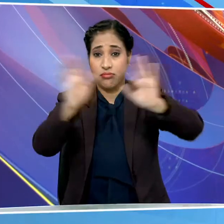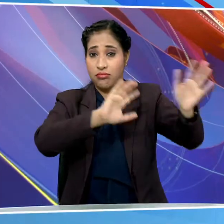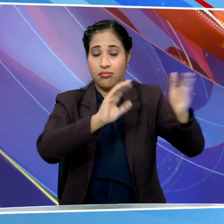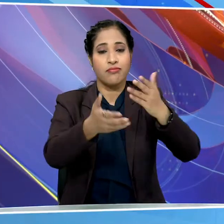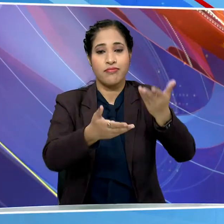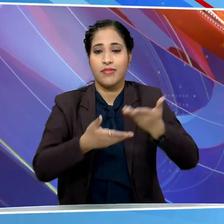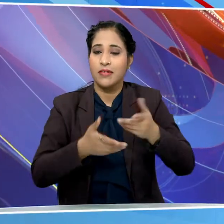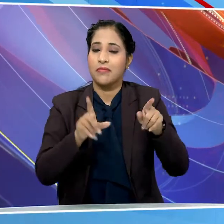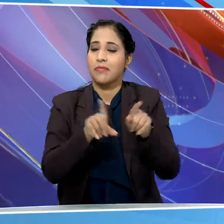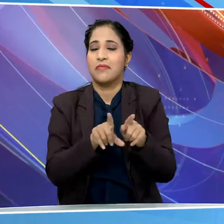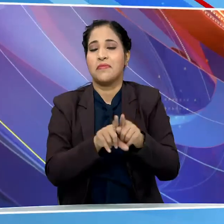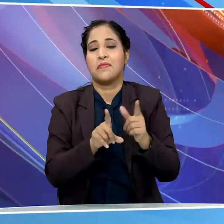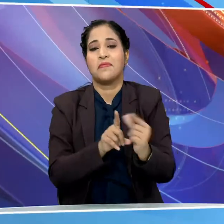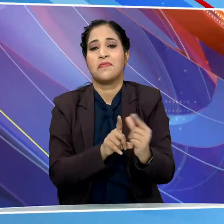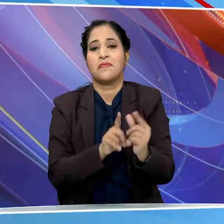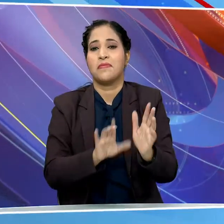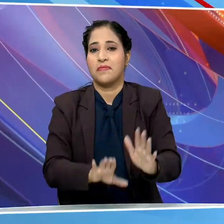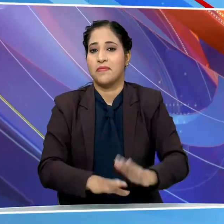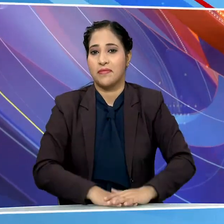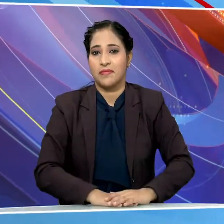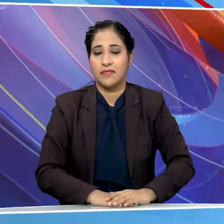किया।